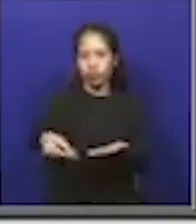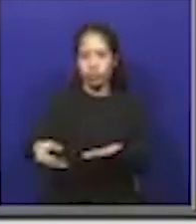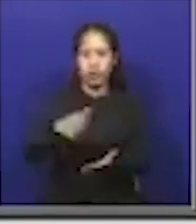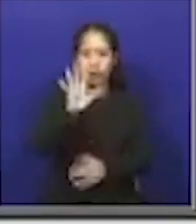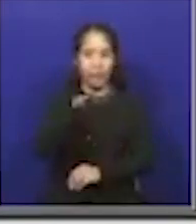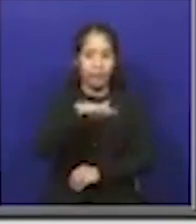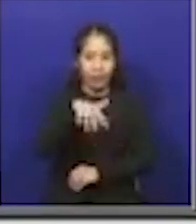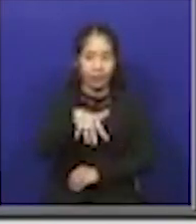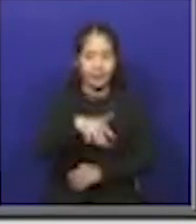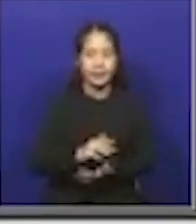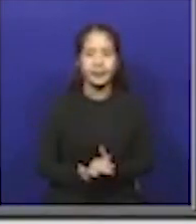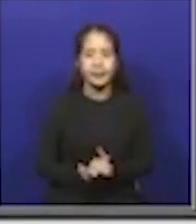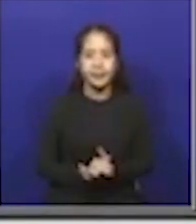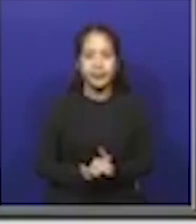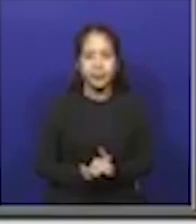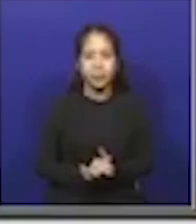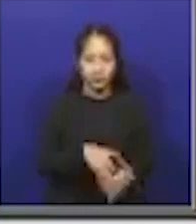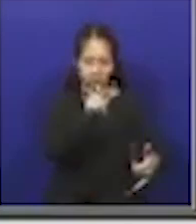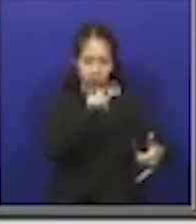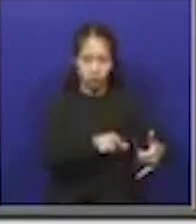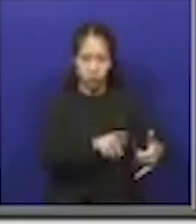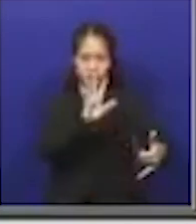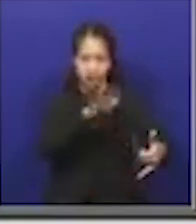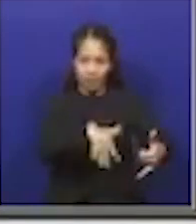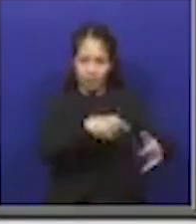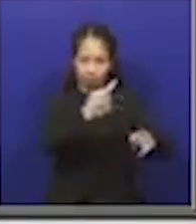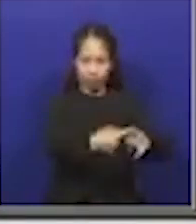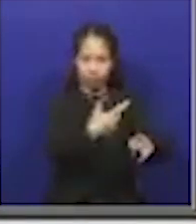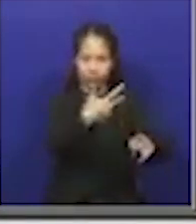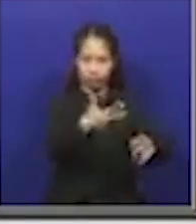5,000 บาทต่อคน3เดือน